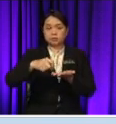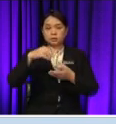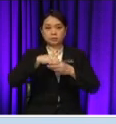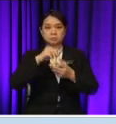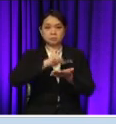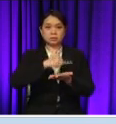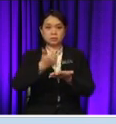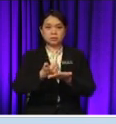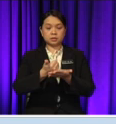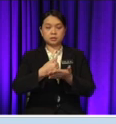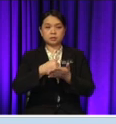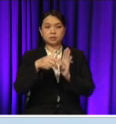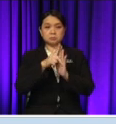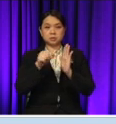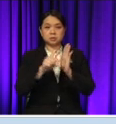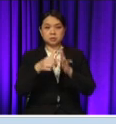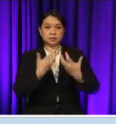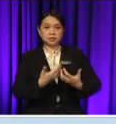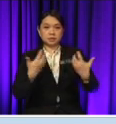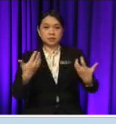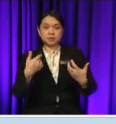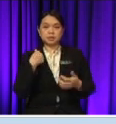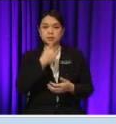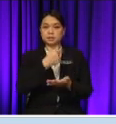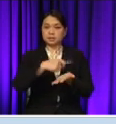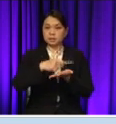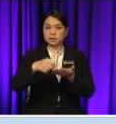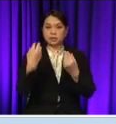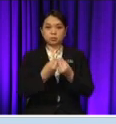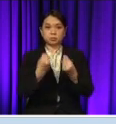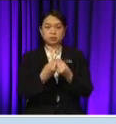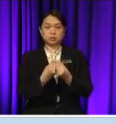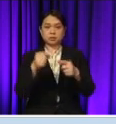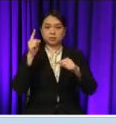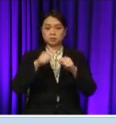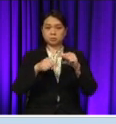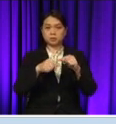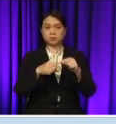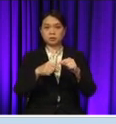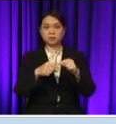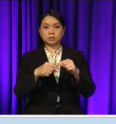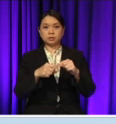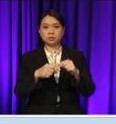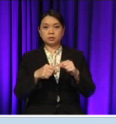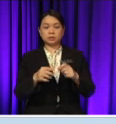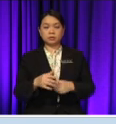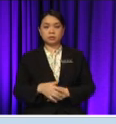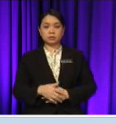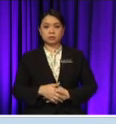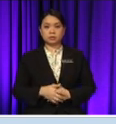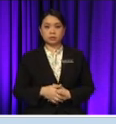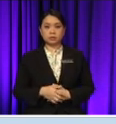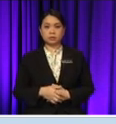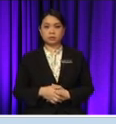account pengasingan kita cetak jumlah tak boleh lakukan Siti sini dan saya tak boleh tapi untuk